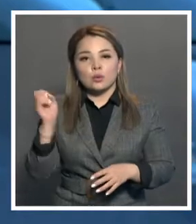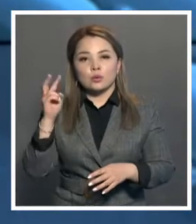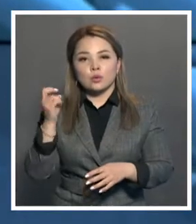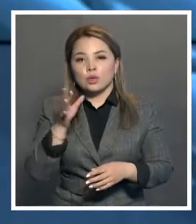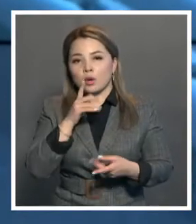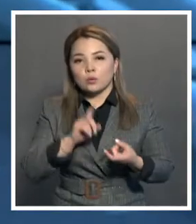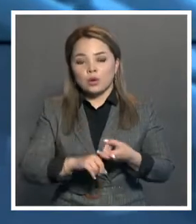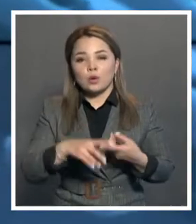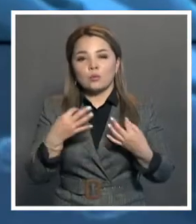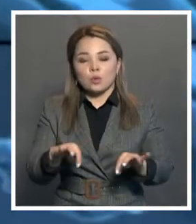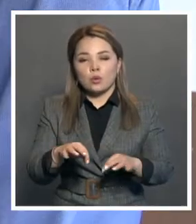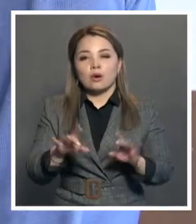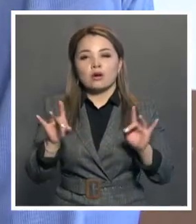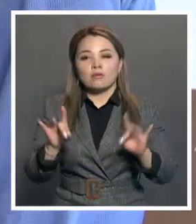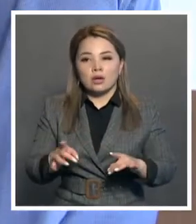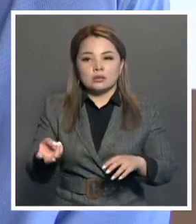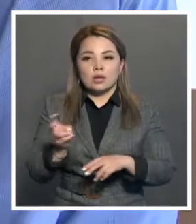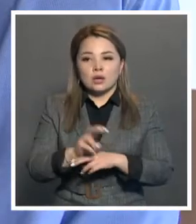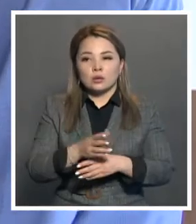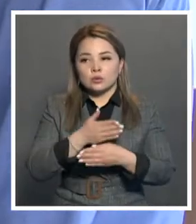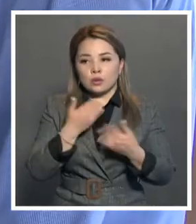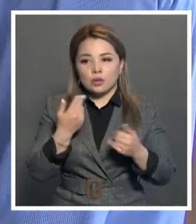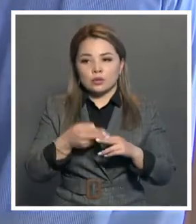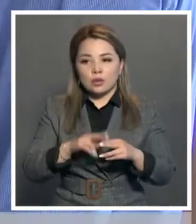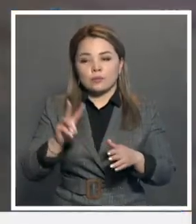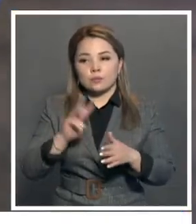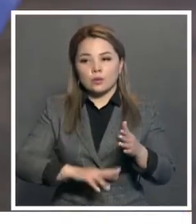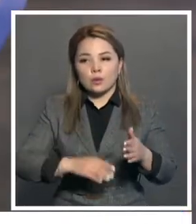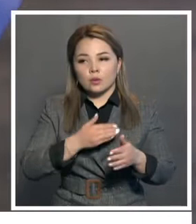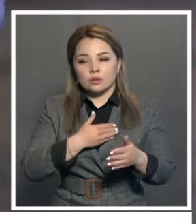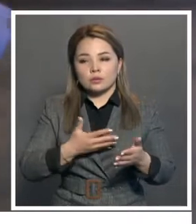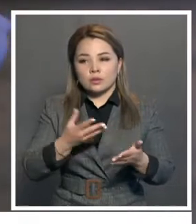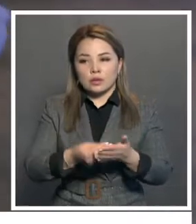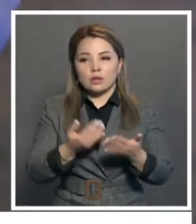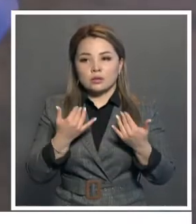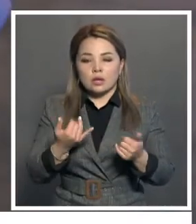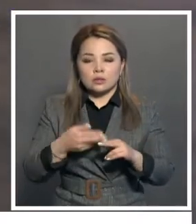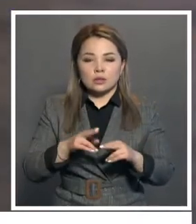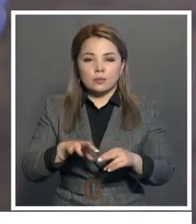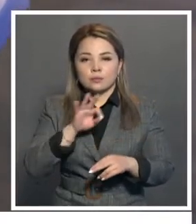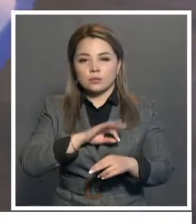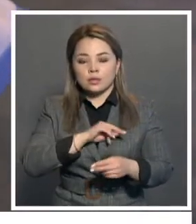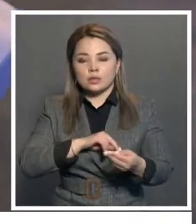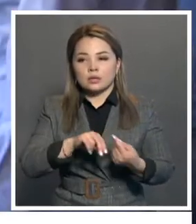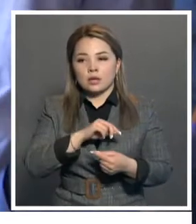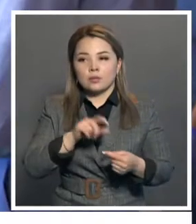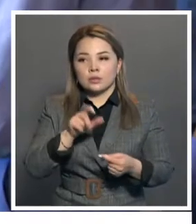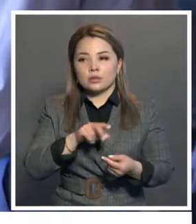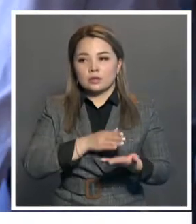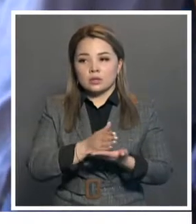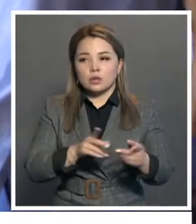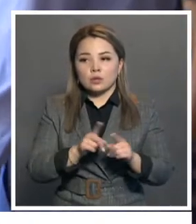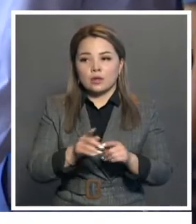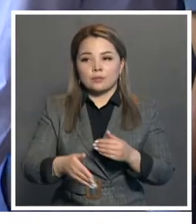кафелерге кіріп, келушілердің жоқтығына қарамастан кәсіпкерлерге айыппұл салмақ болған. Қазір құзыретін асыра пайдаланған қызметкер жауапкершілікке